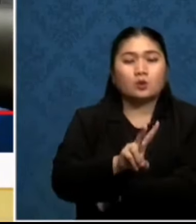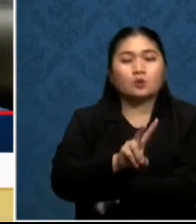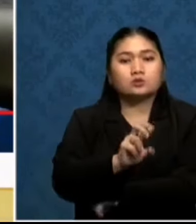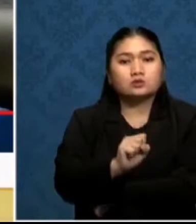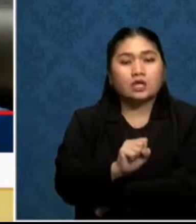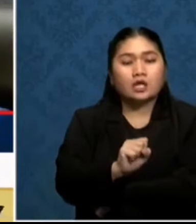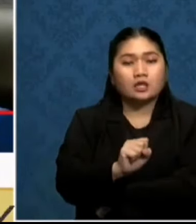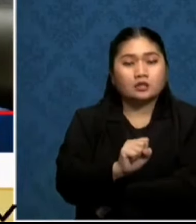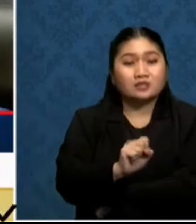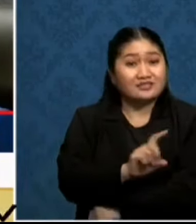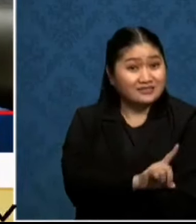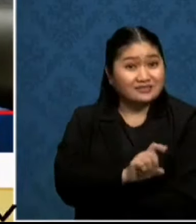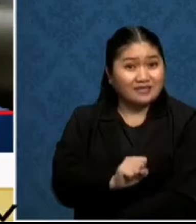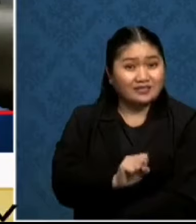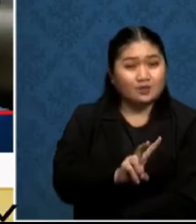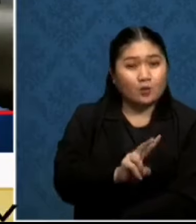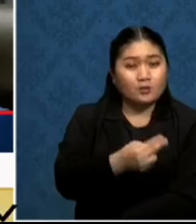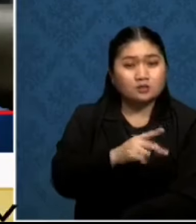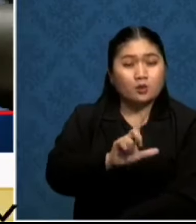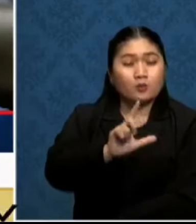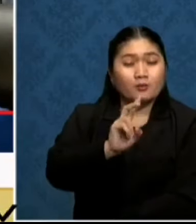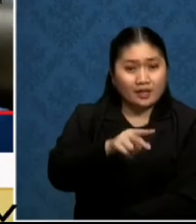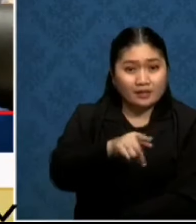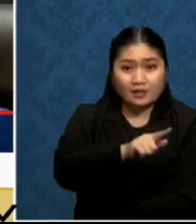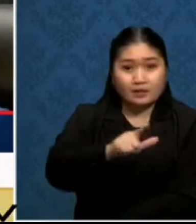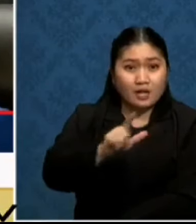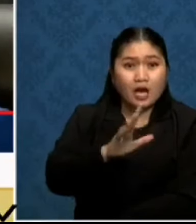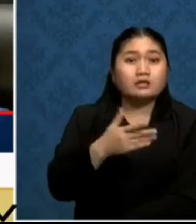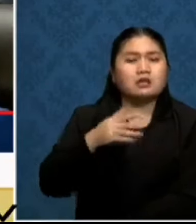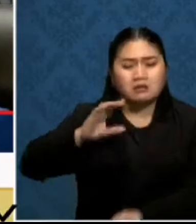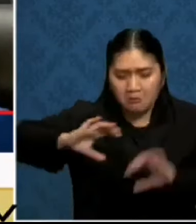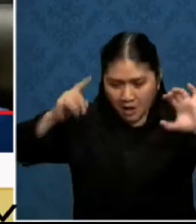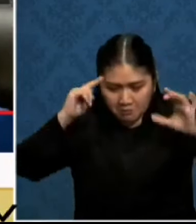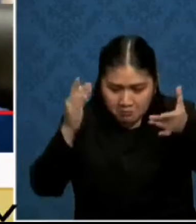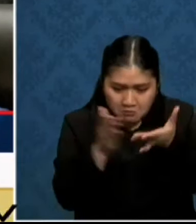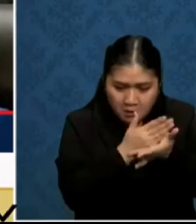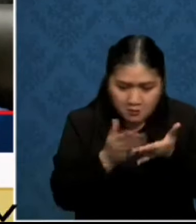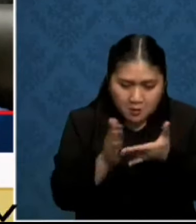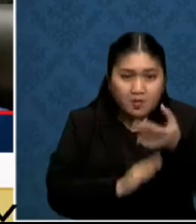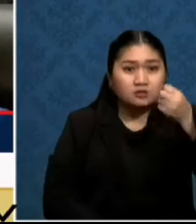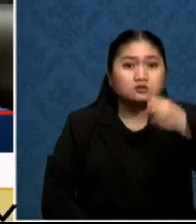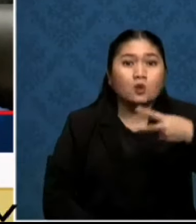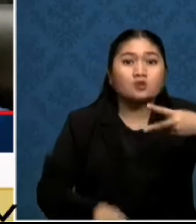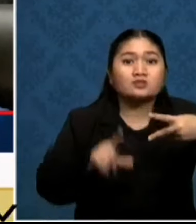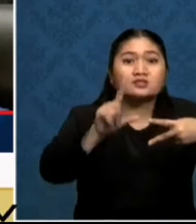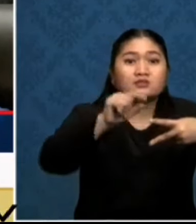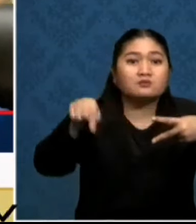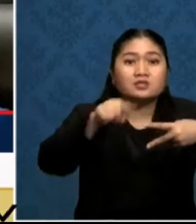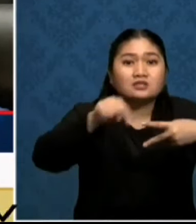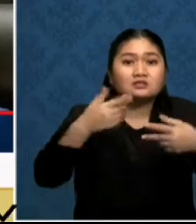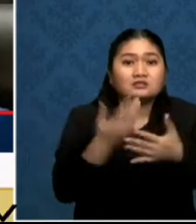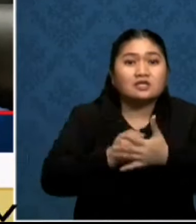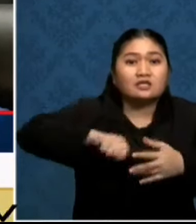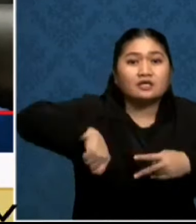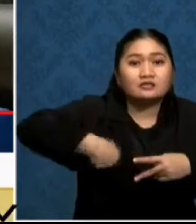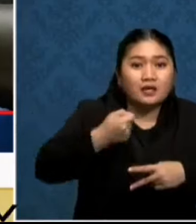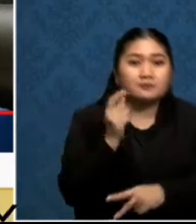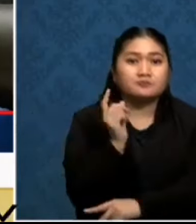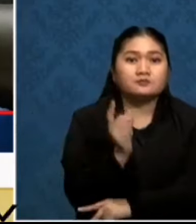12ล้านนี้รัฐบาลไปตีความว่าจะแบ่งเป็น 2ก้อน 20%เป็นรายจ่าย